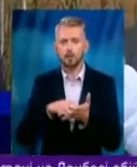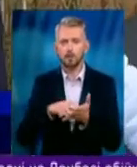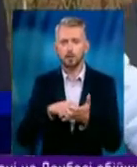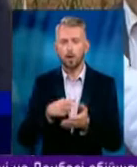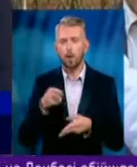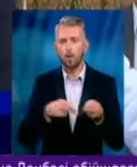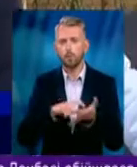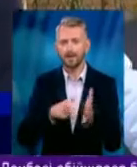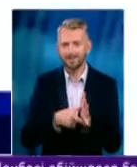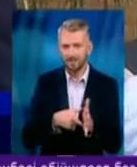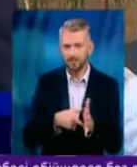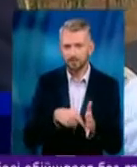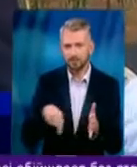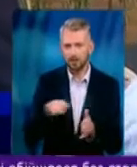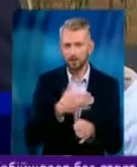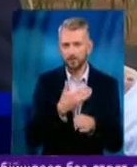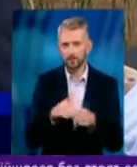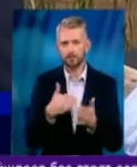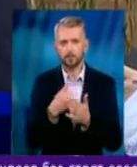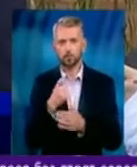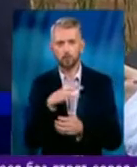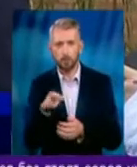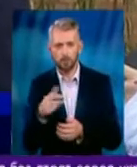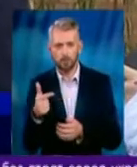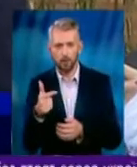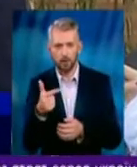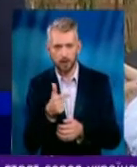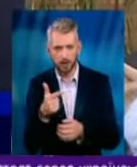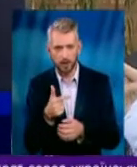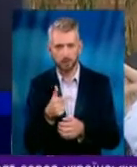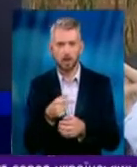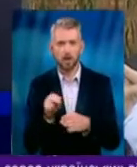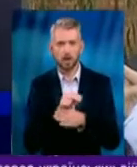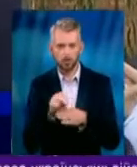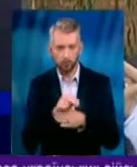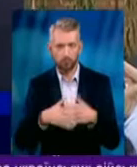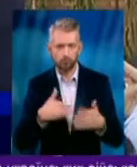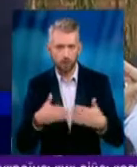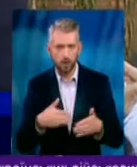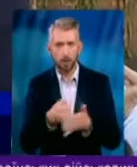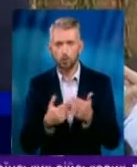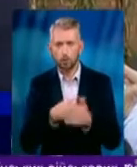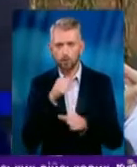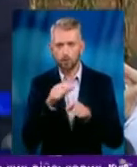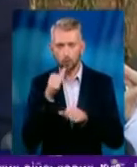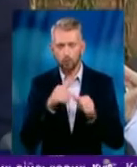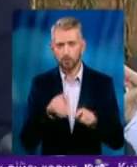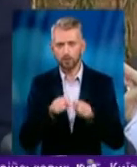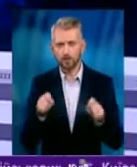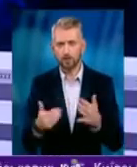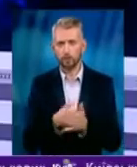мільйонів гривень було виділено. Ремонтні роботи йдуть. До нового року ми вже будемо відкривати нові операційні відділення.